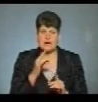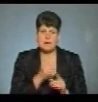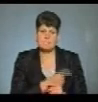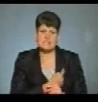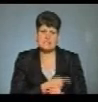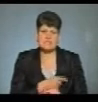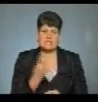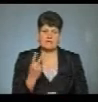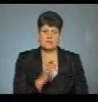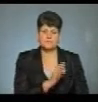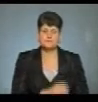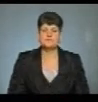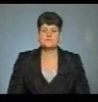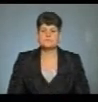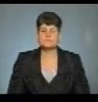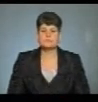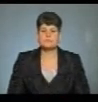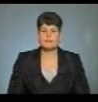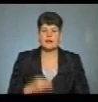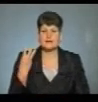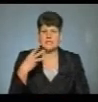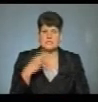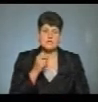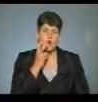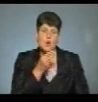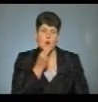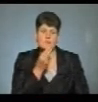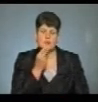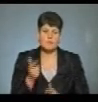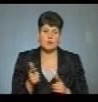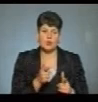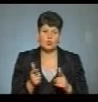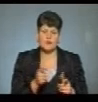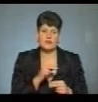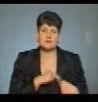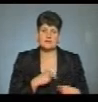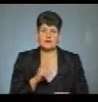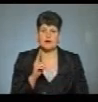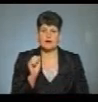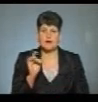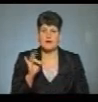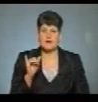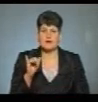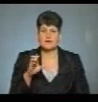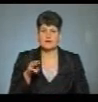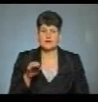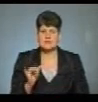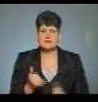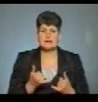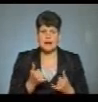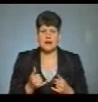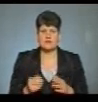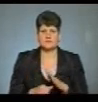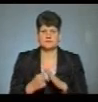2.0». 30 обідів приготували працівники Тернопільського благодійного фонду «Карітас» для безхатьків обласного центру. Про це